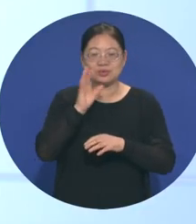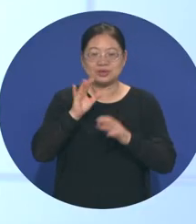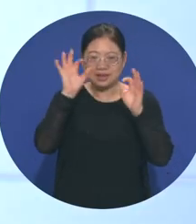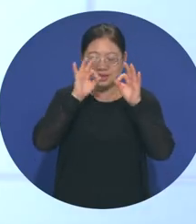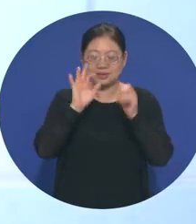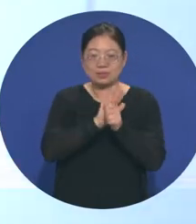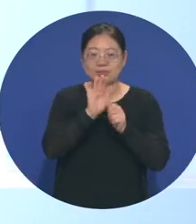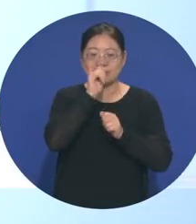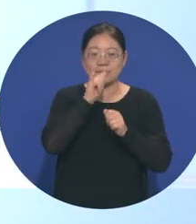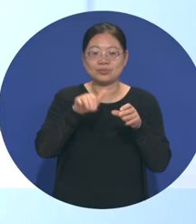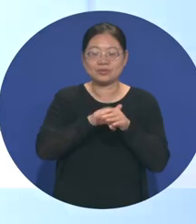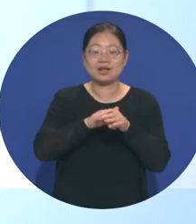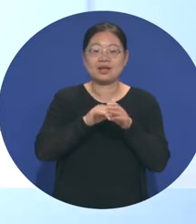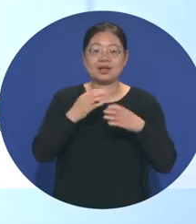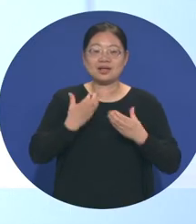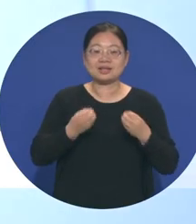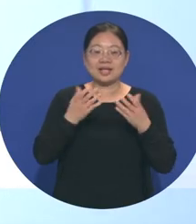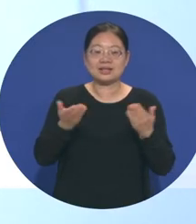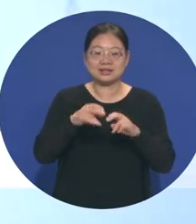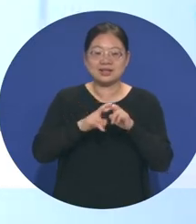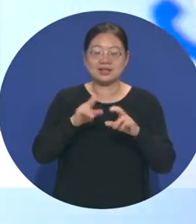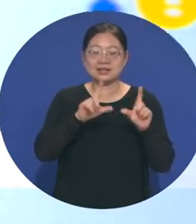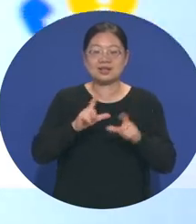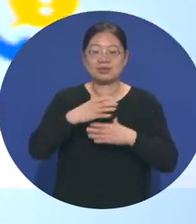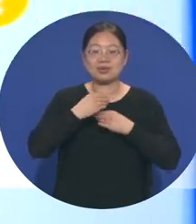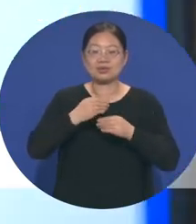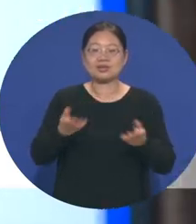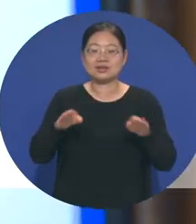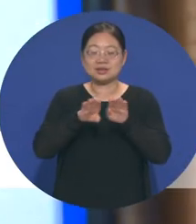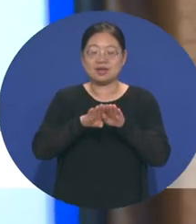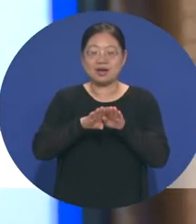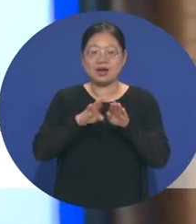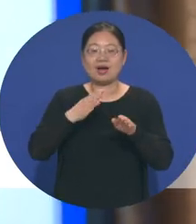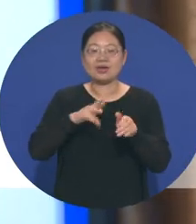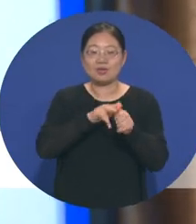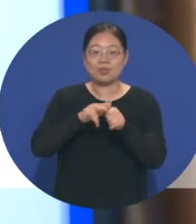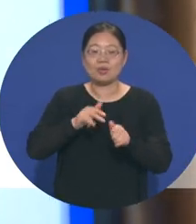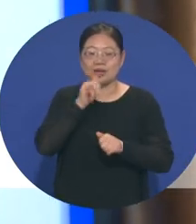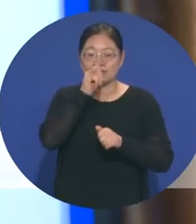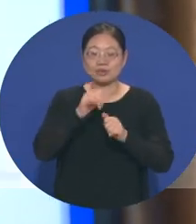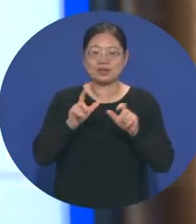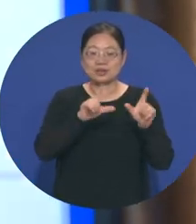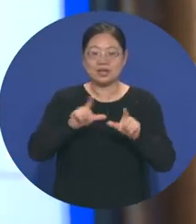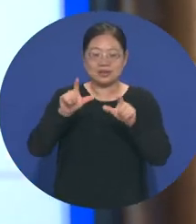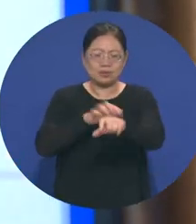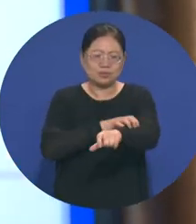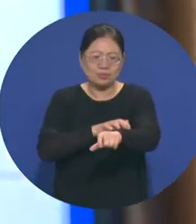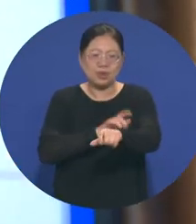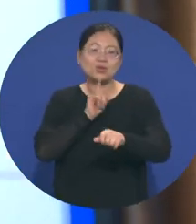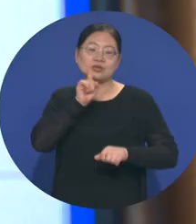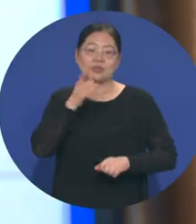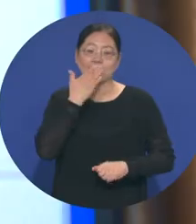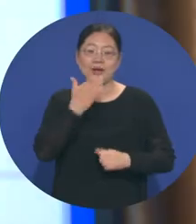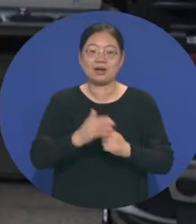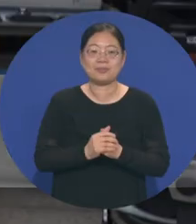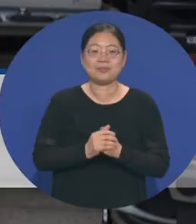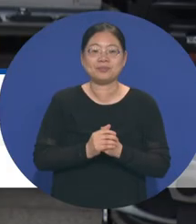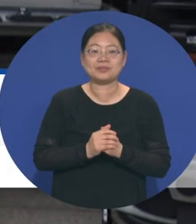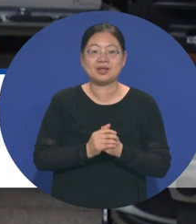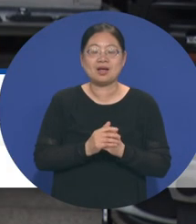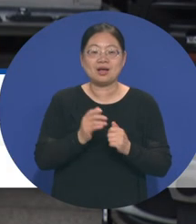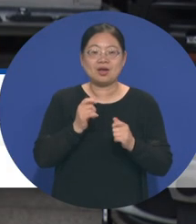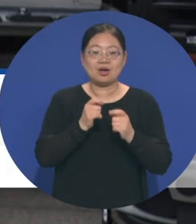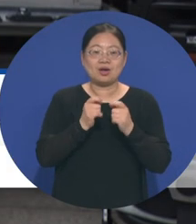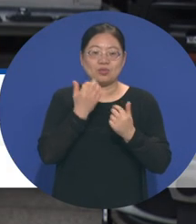있습니다 문화행사나 일자리 생활 편의 시설 위치를 알 수 있고 생활속 불편 상 신고도 가능합니다 소방